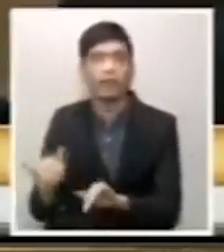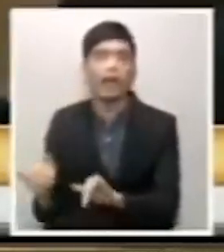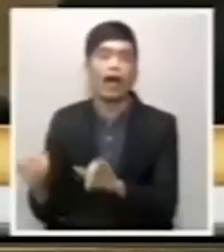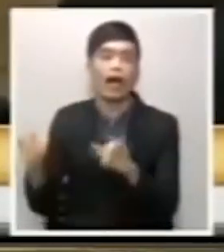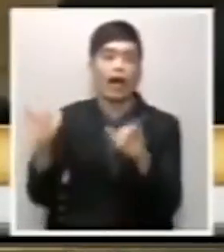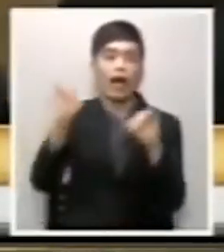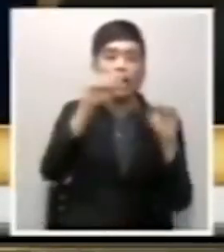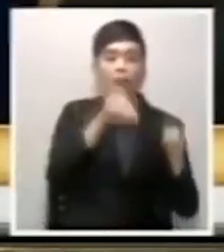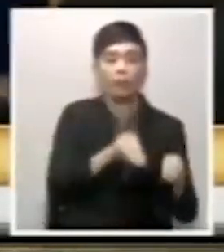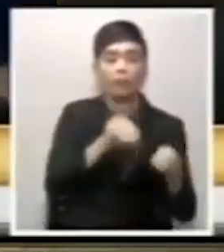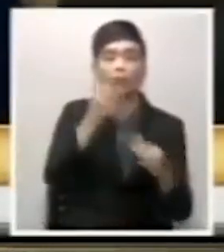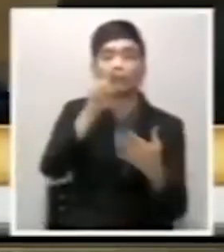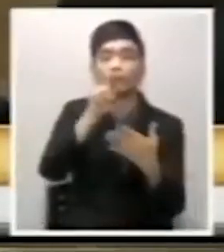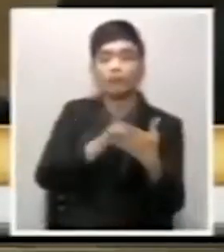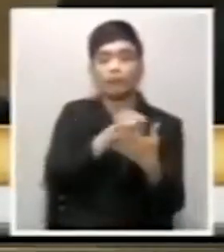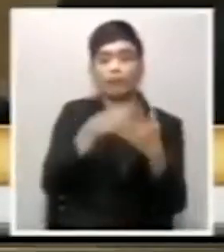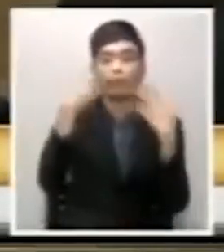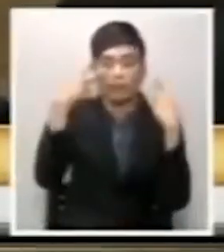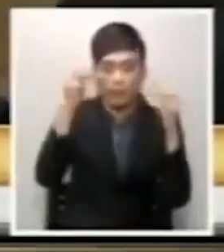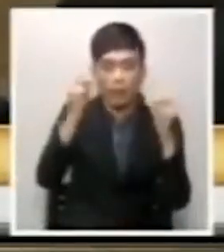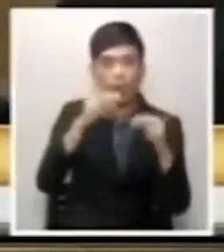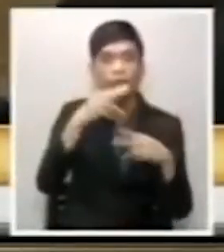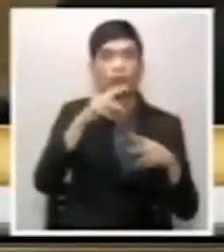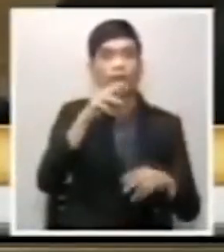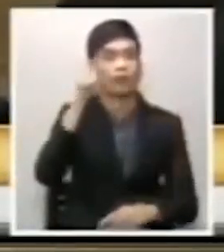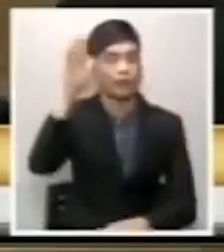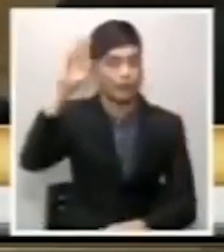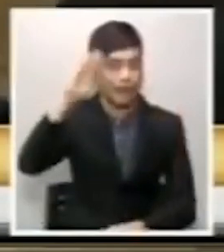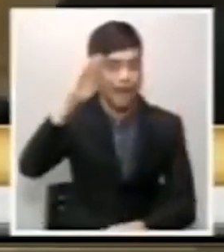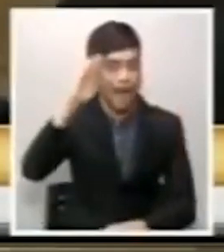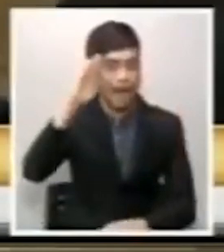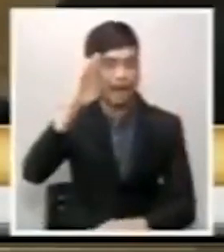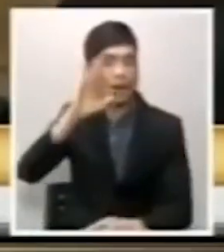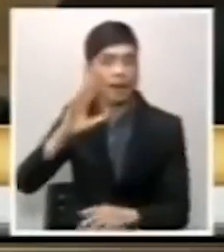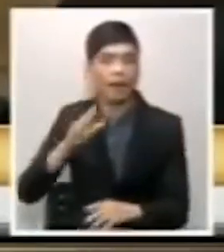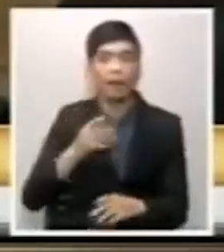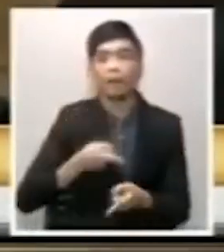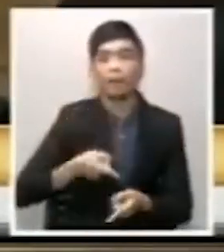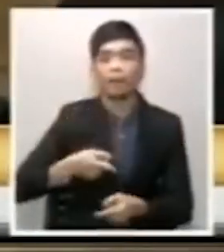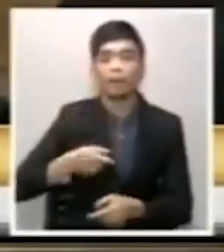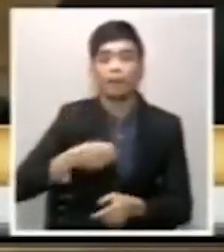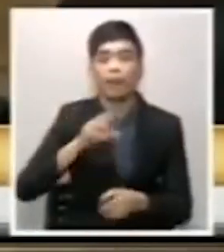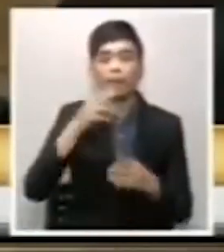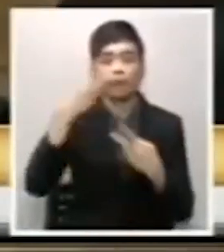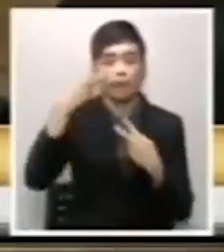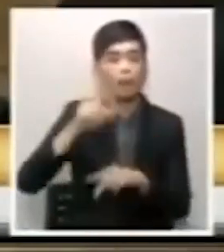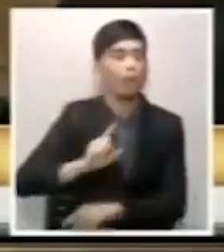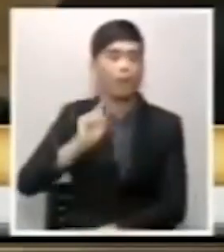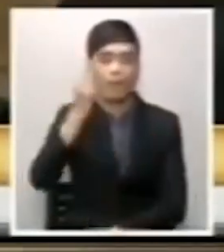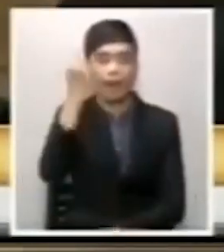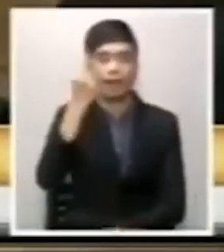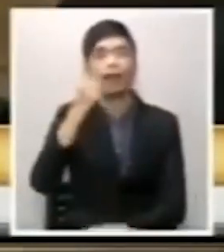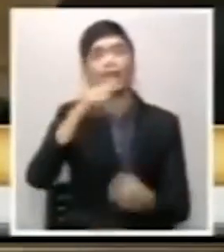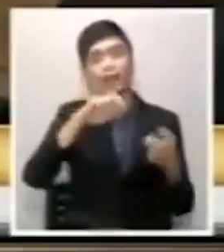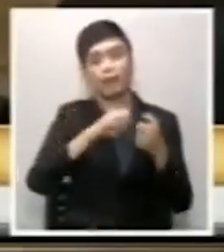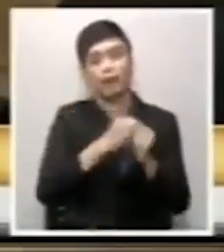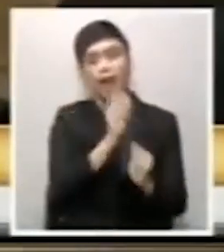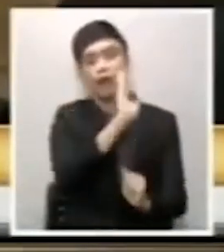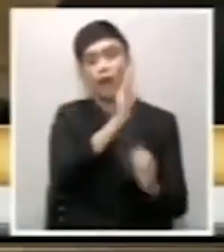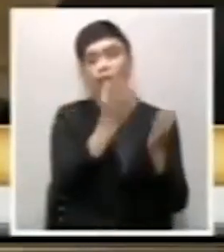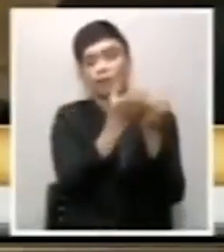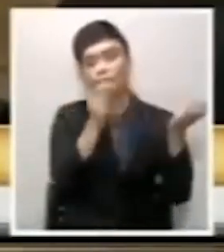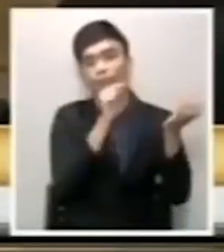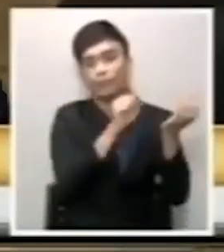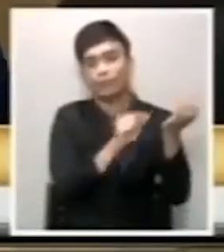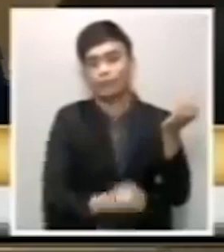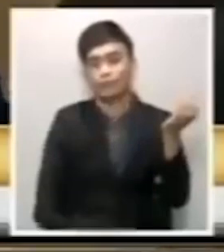ากลับมาเป็นนายกรัฐมนตรีสืบทอดอำนาจได้นี่คือปัญหาประการที่1ของรัฐธรรมนูญฉบับนี้ปัญหา